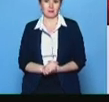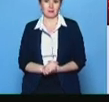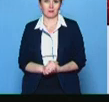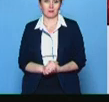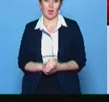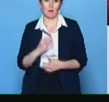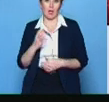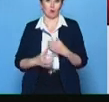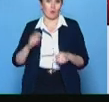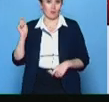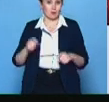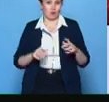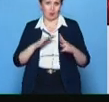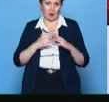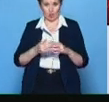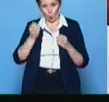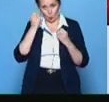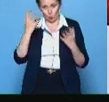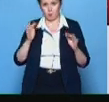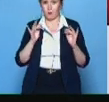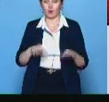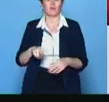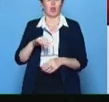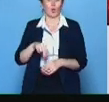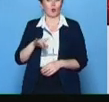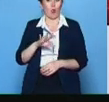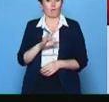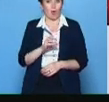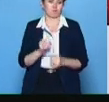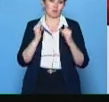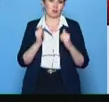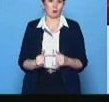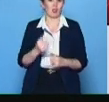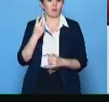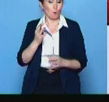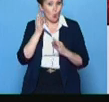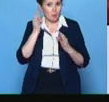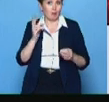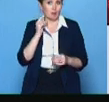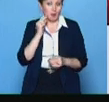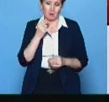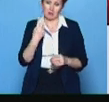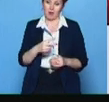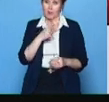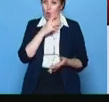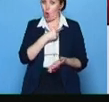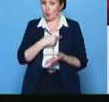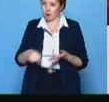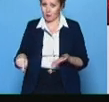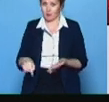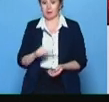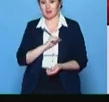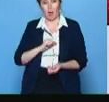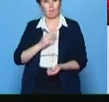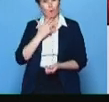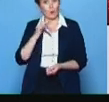Международный фестиваль деревенской культуры прошел в Лударвае. Он был посвящен сразу двум юбилейным датам. 20 лет отметил в этом году сам музей-заповедник,